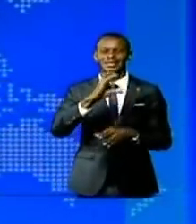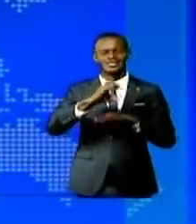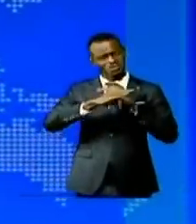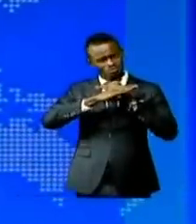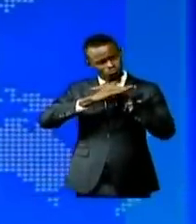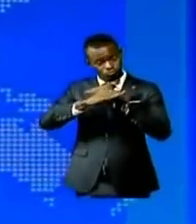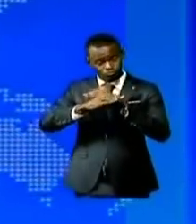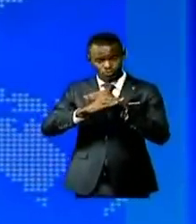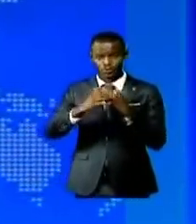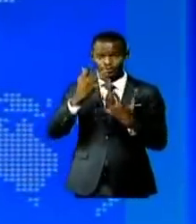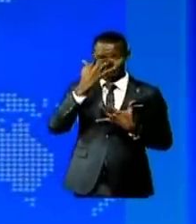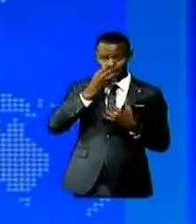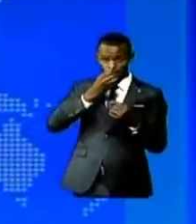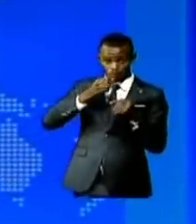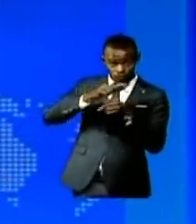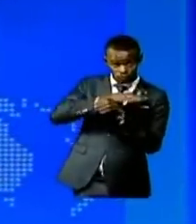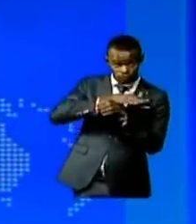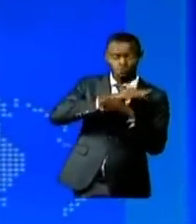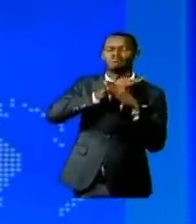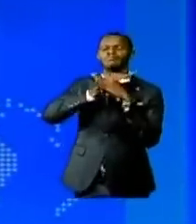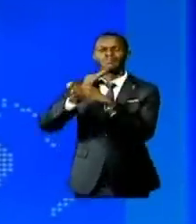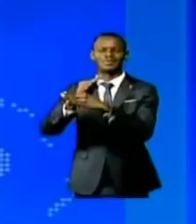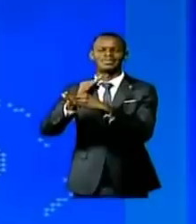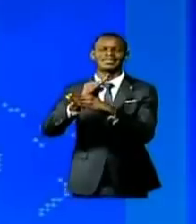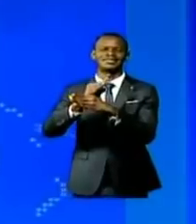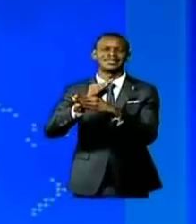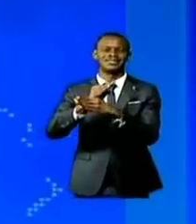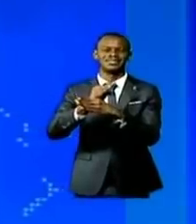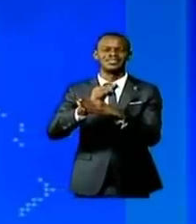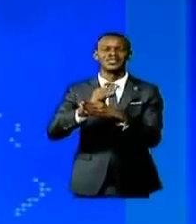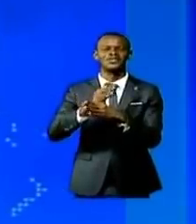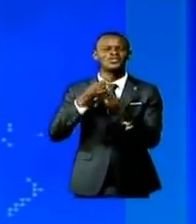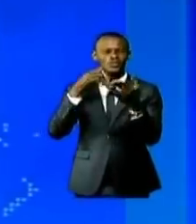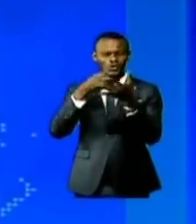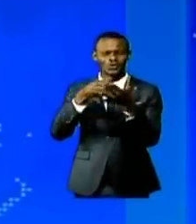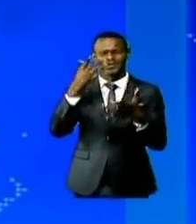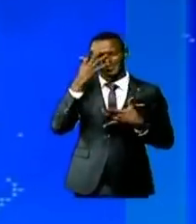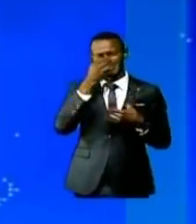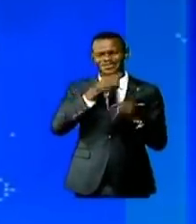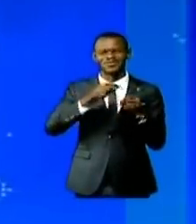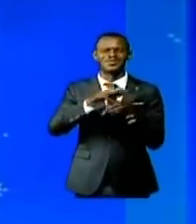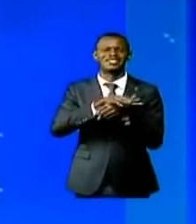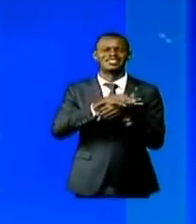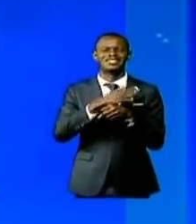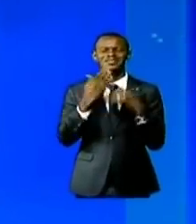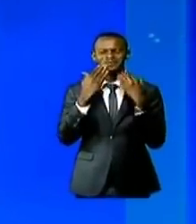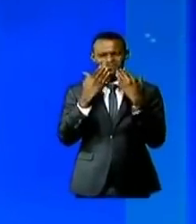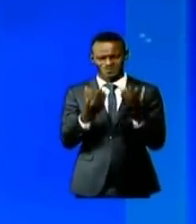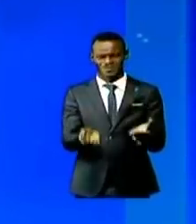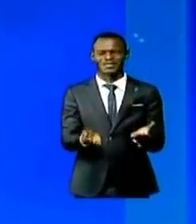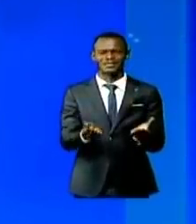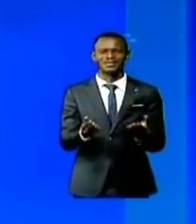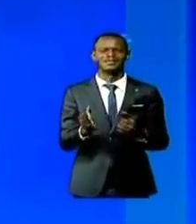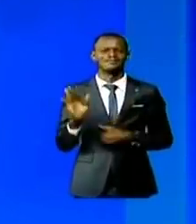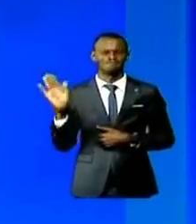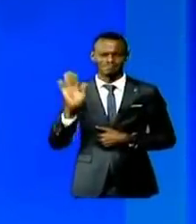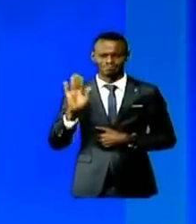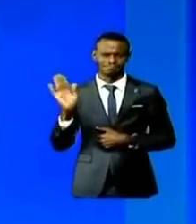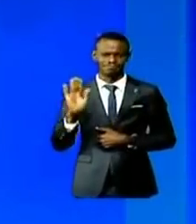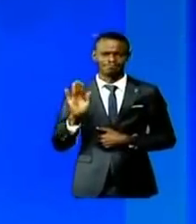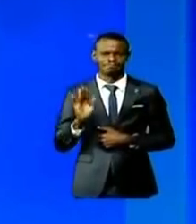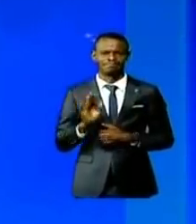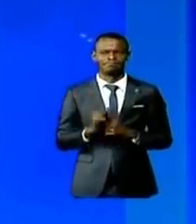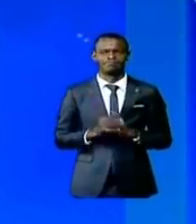les gestes barrières pour vous prévenir contre la troisième vague du coronavirus plus virulente que les deux précédentes.